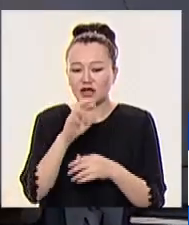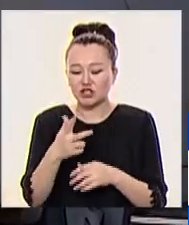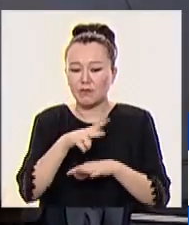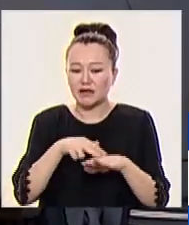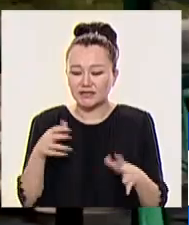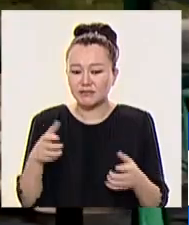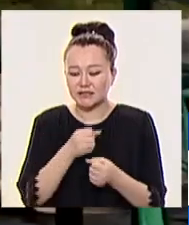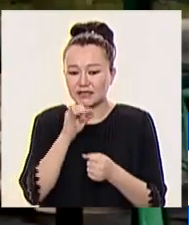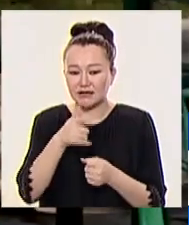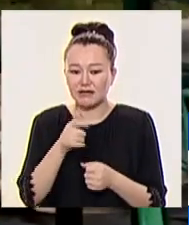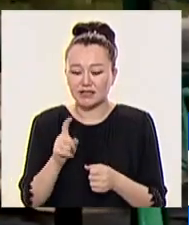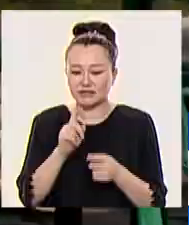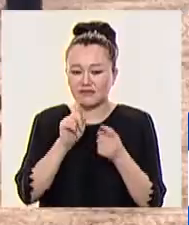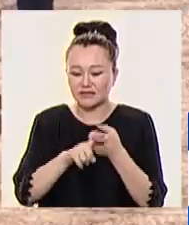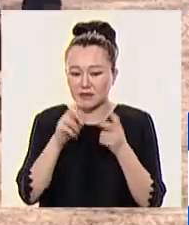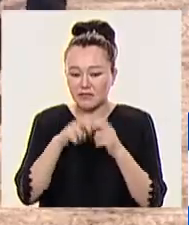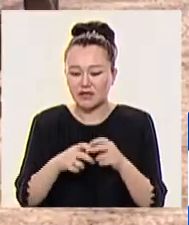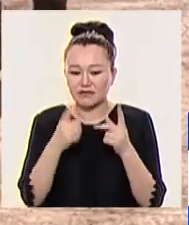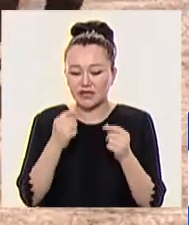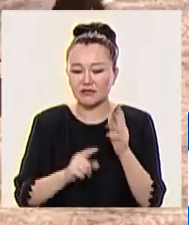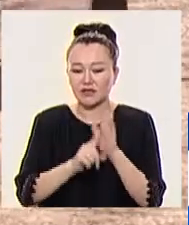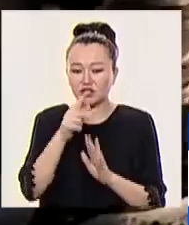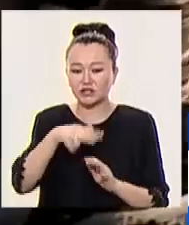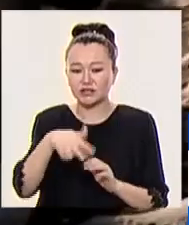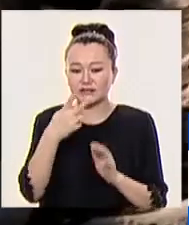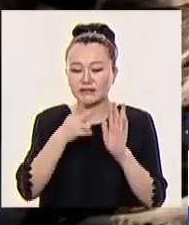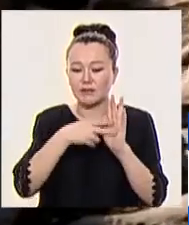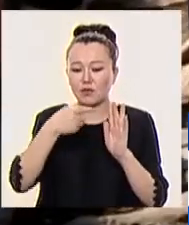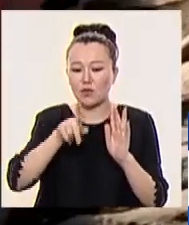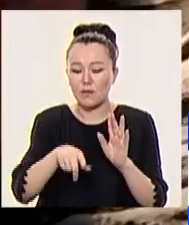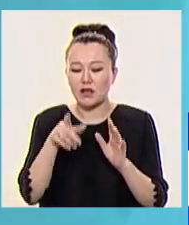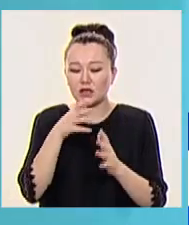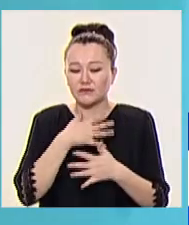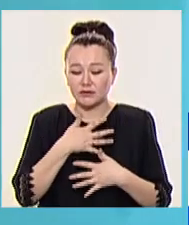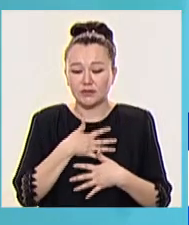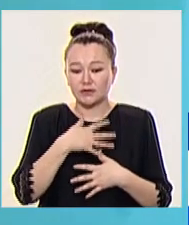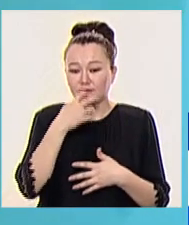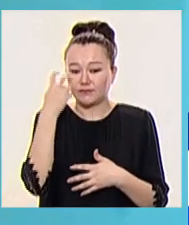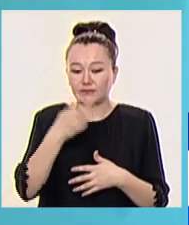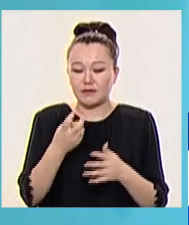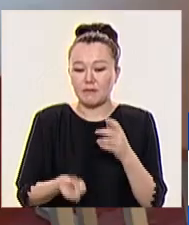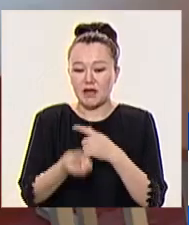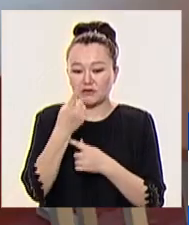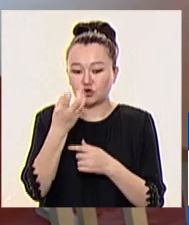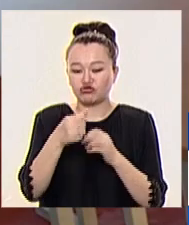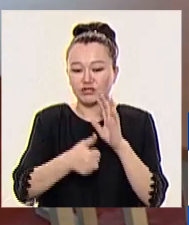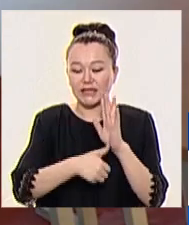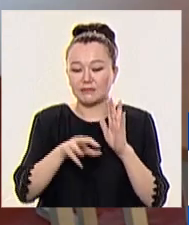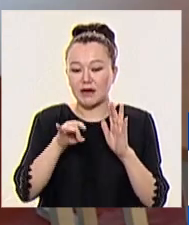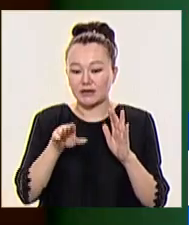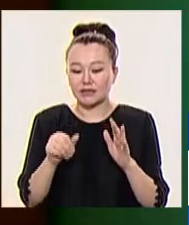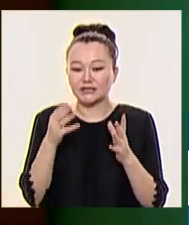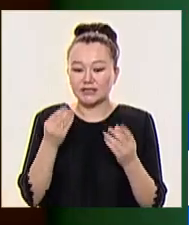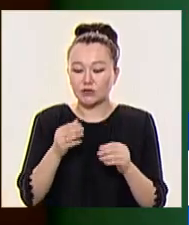полицейские, спасатели и газовики. Так начался день в школе номер 37. По словам директора, удушающий запах появился еще 16 марта. В тот